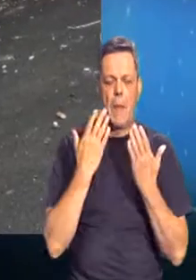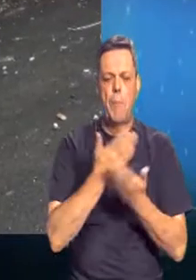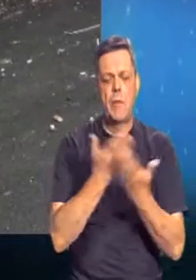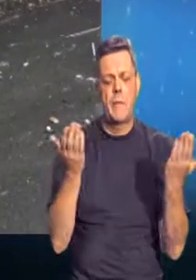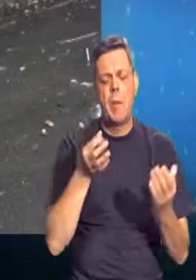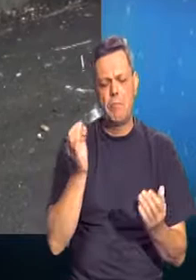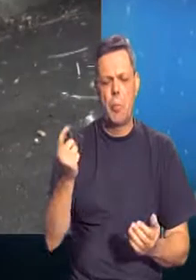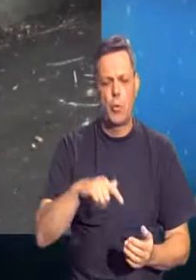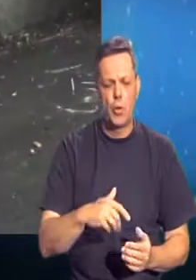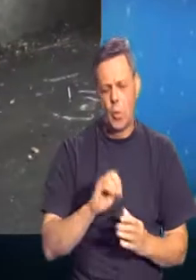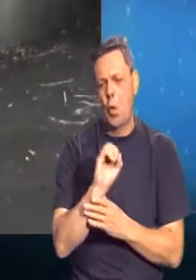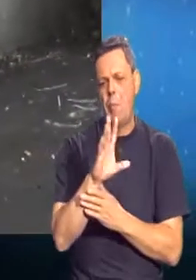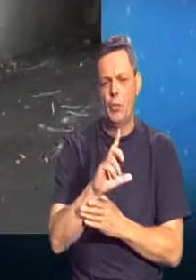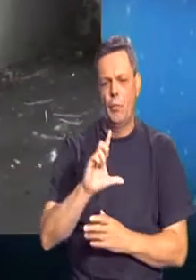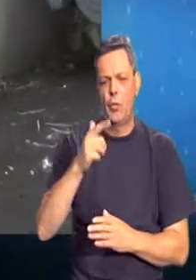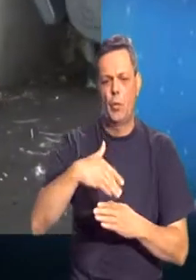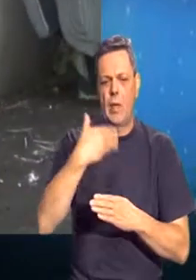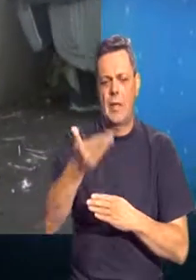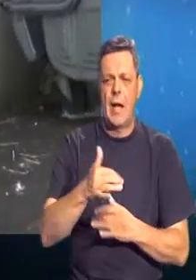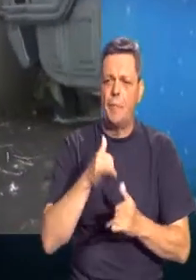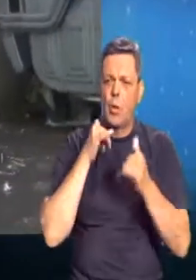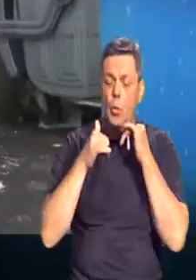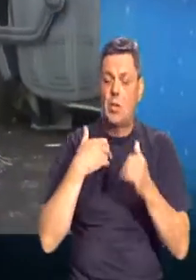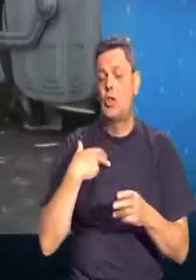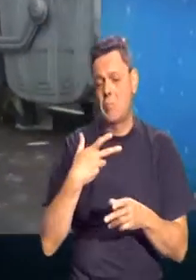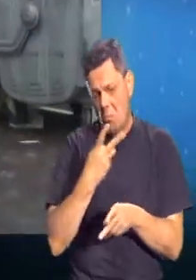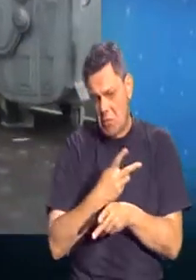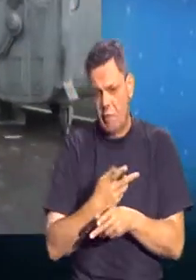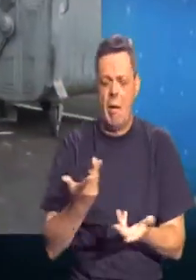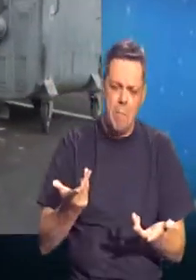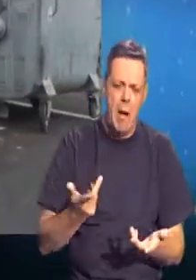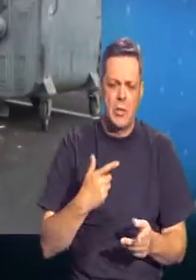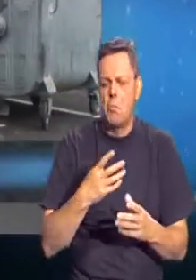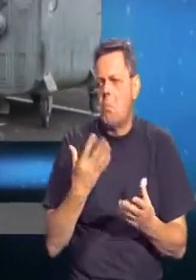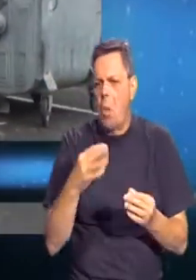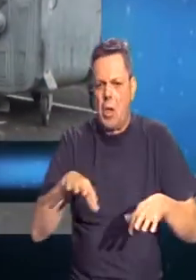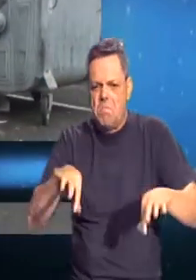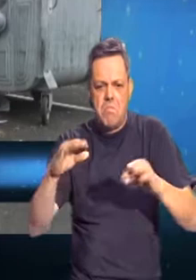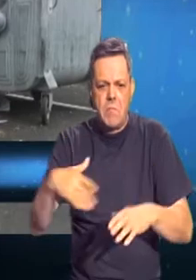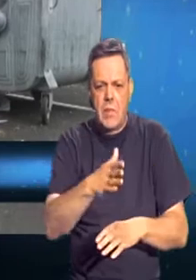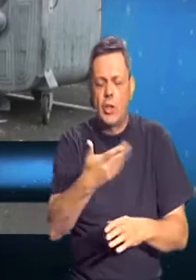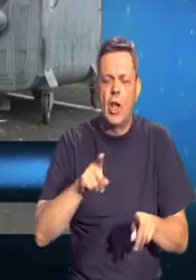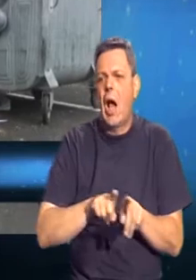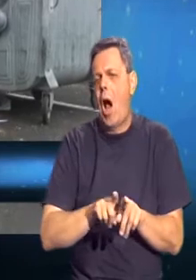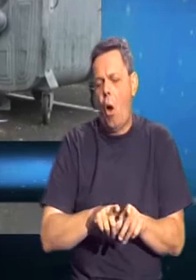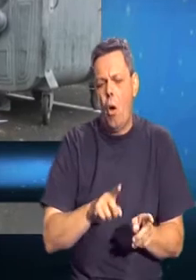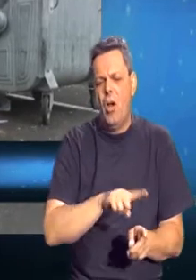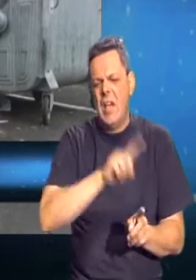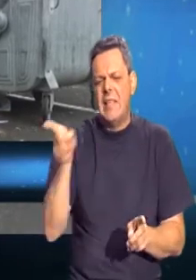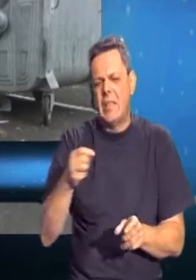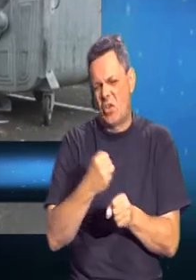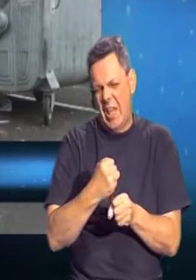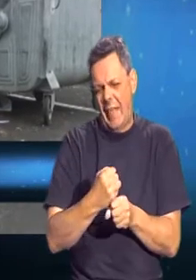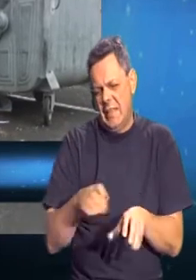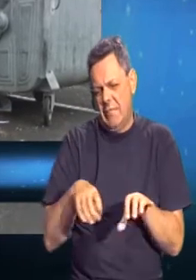Pozdrav svima i dobrodošli u emisiju S druge strane. Turistička smo zemlja, pa su se eto mnogi snašli kao sezonski radnici.